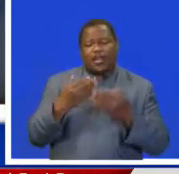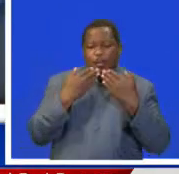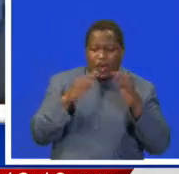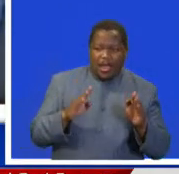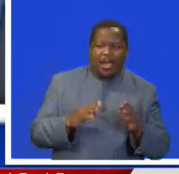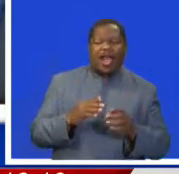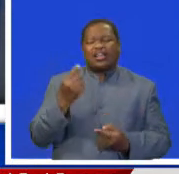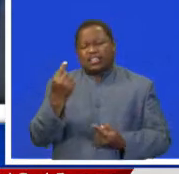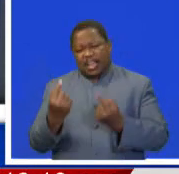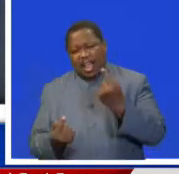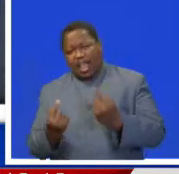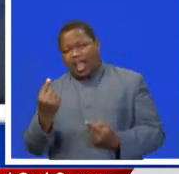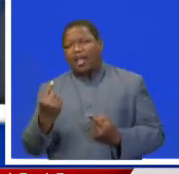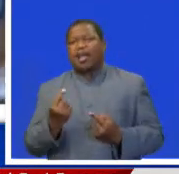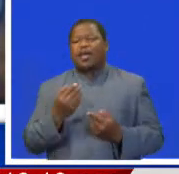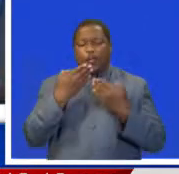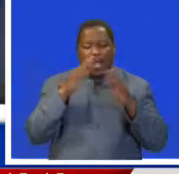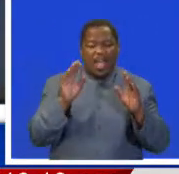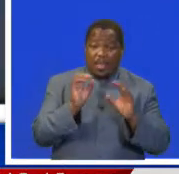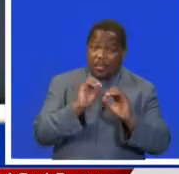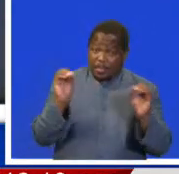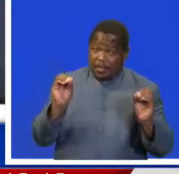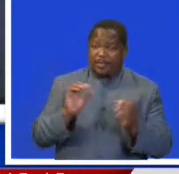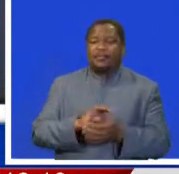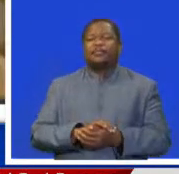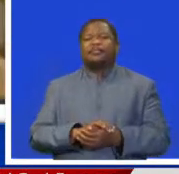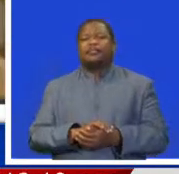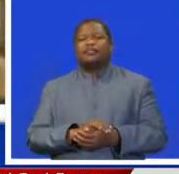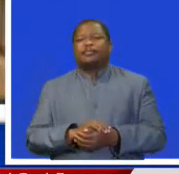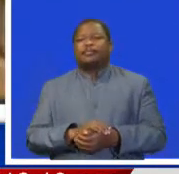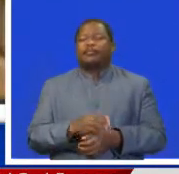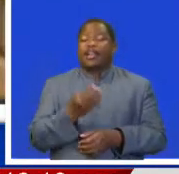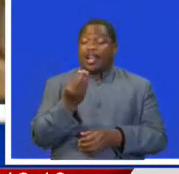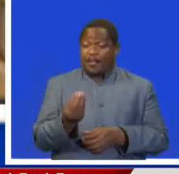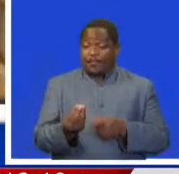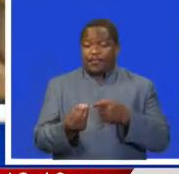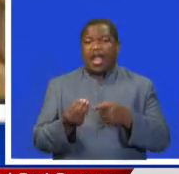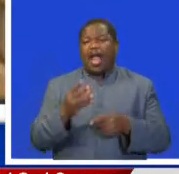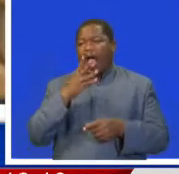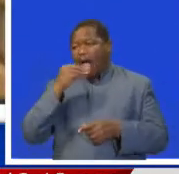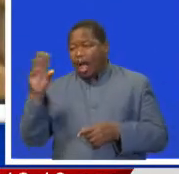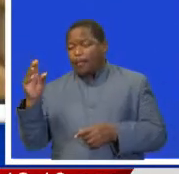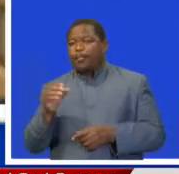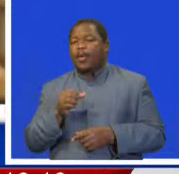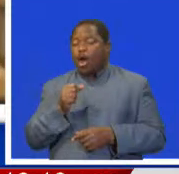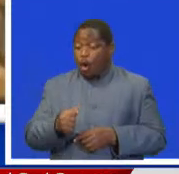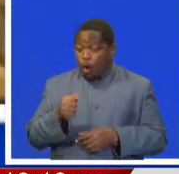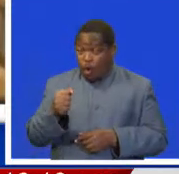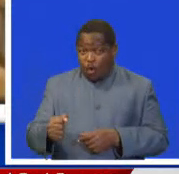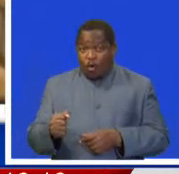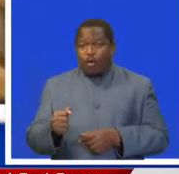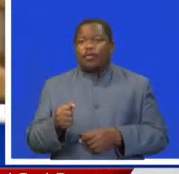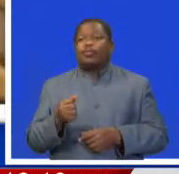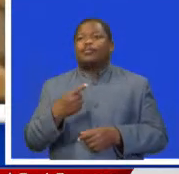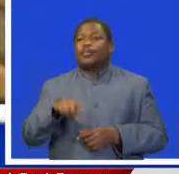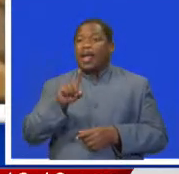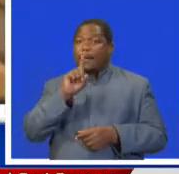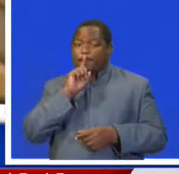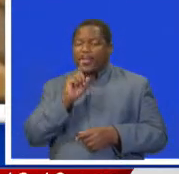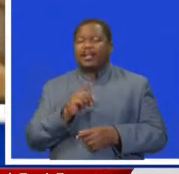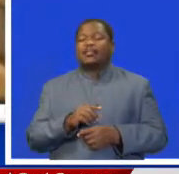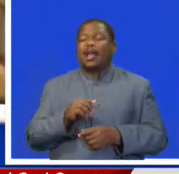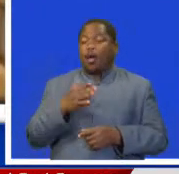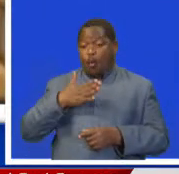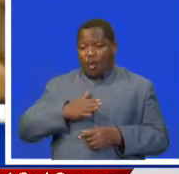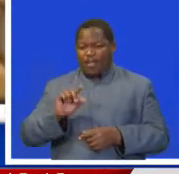wakhe bathi bafuna kumbona kucala lo muntu ngaphambi kokuthi baye emaphoyiseni. Uthi njalo makase sikolweni thishela afundisa